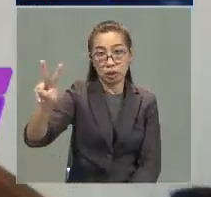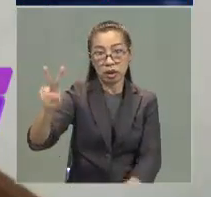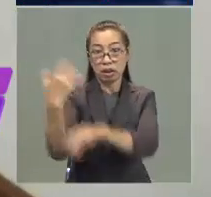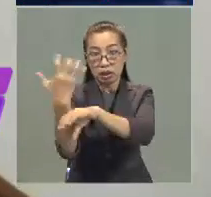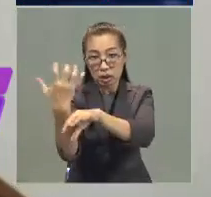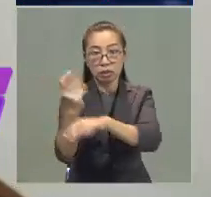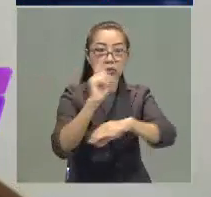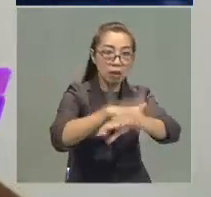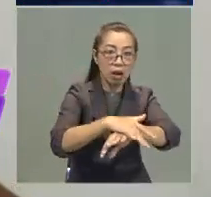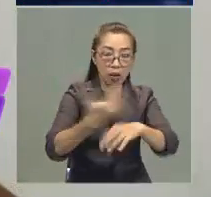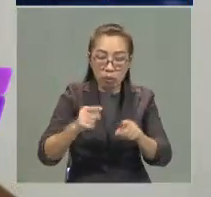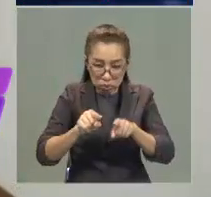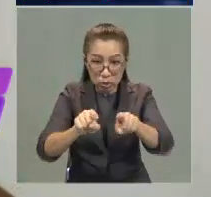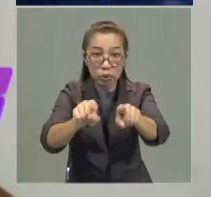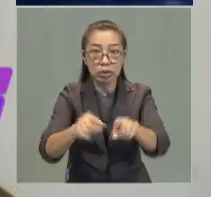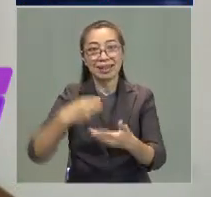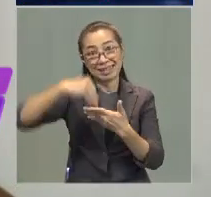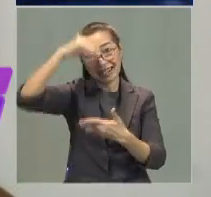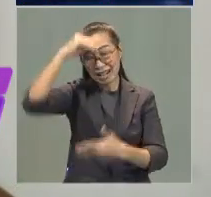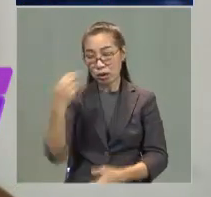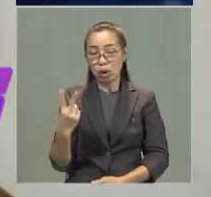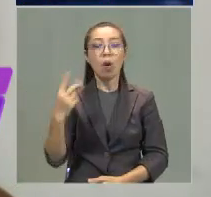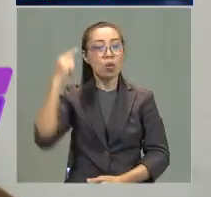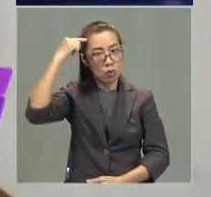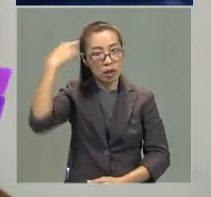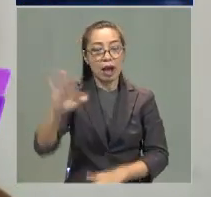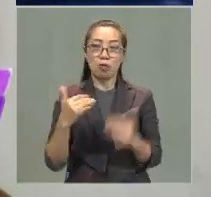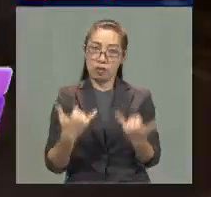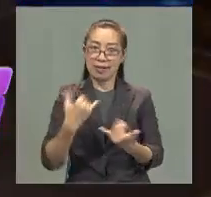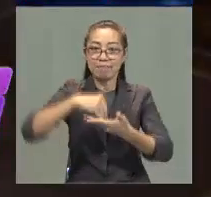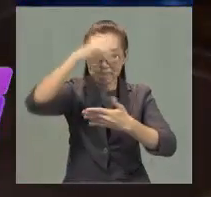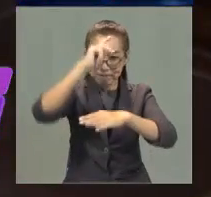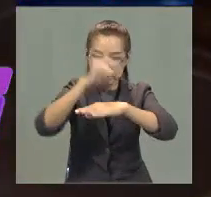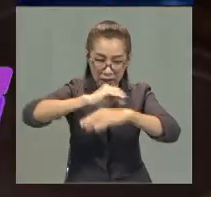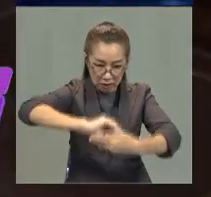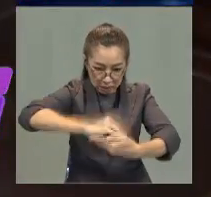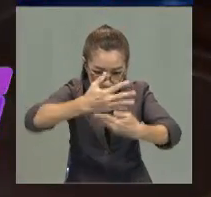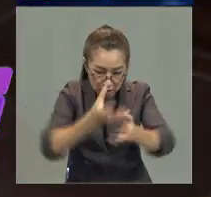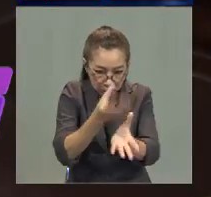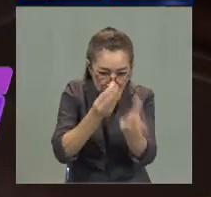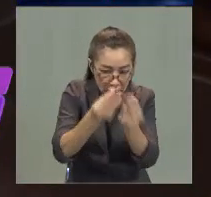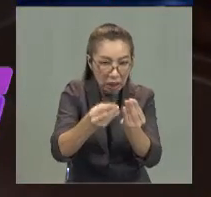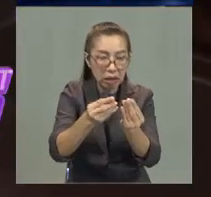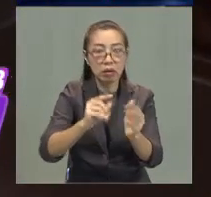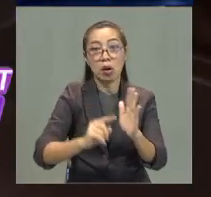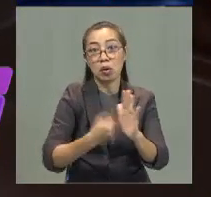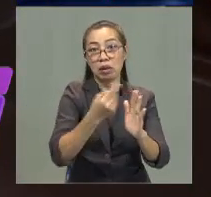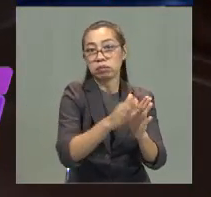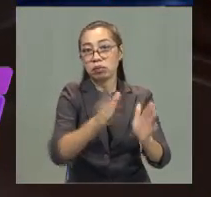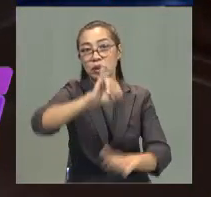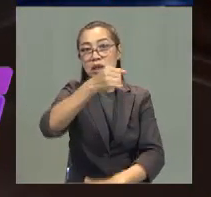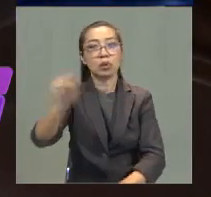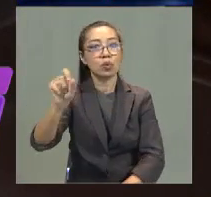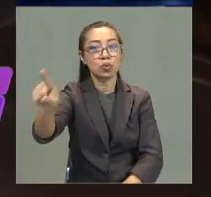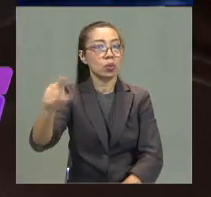น้องทั้งสองคนเขาก็บอกว่าก็เตรียมการเอาไว้แล้วว่าจะมาเรียนออนไลน์ในวันนี้หลังจากนี้ก็จะต้องเรียนออนไลน์ตั้งแต่วันจันทร์ถึ